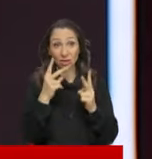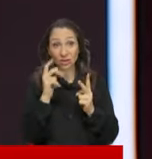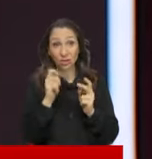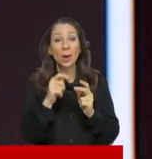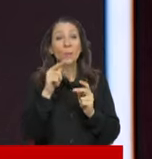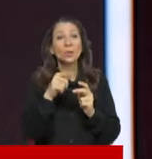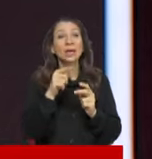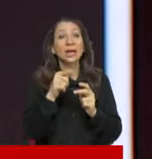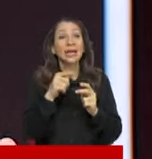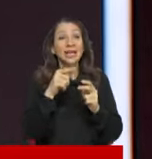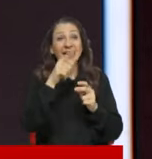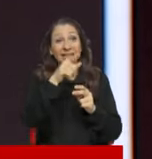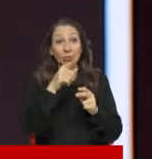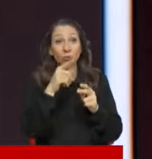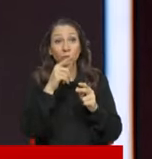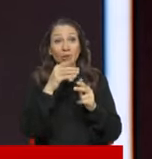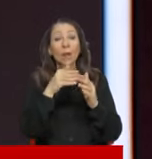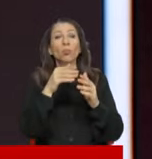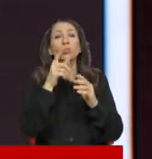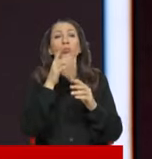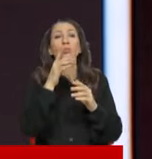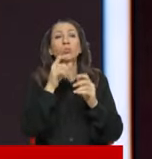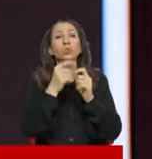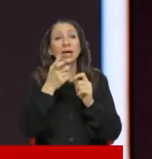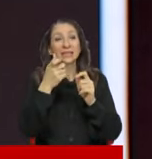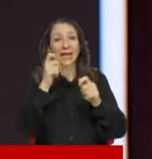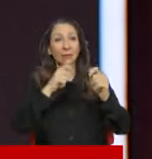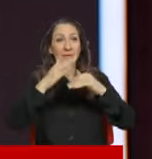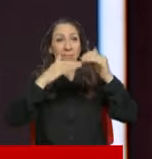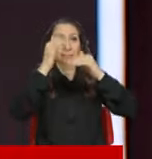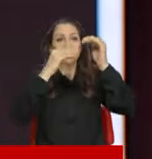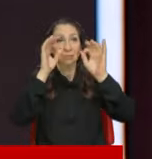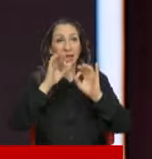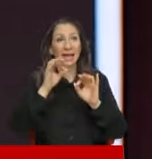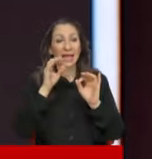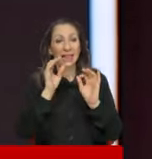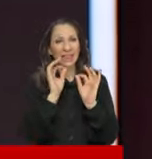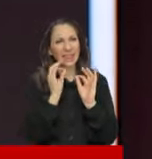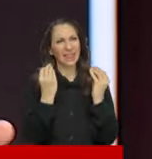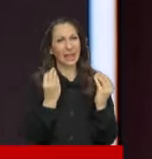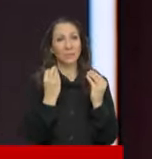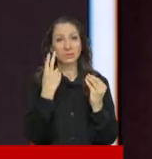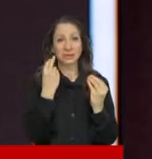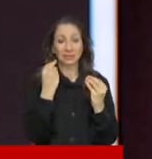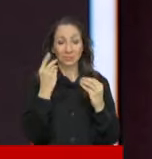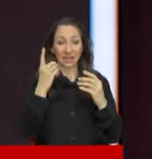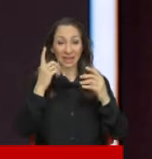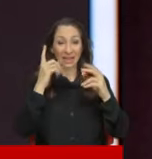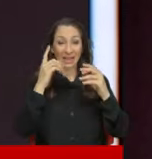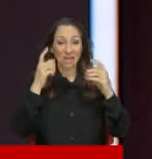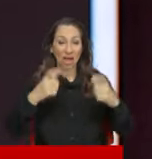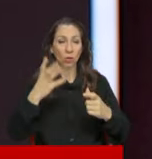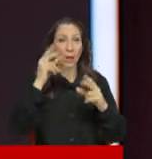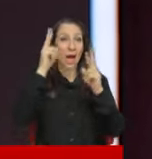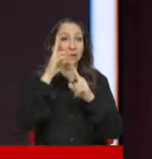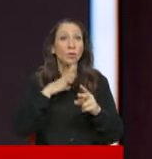şimdi buradaki Yarımburgaz mahallemizde artık yapısal dönüşüm buraya gelmeye başlayacak kimlikli bir Eee Kent elde etme hayalimiz var